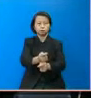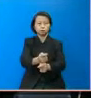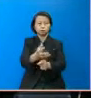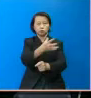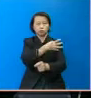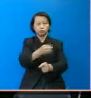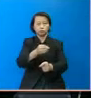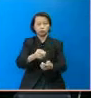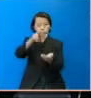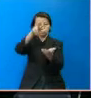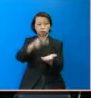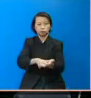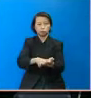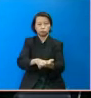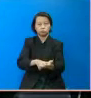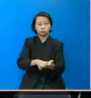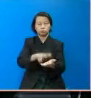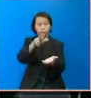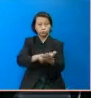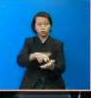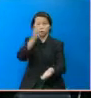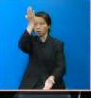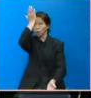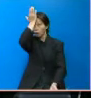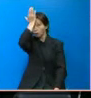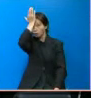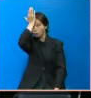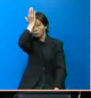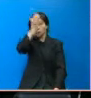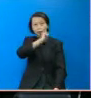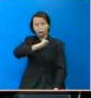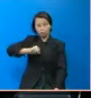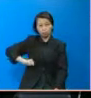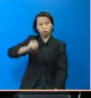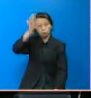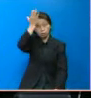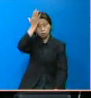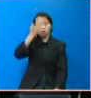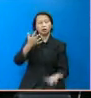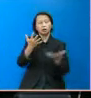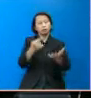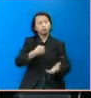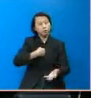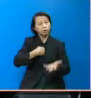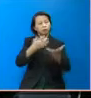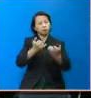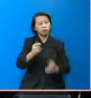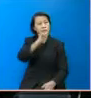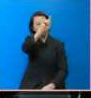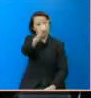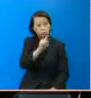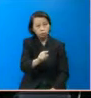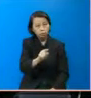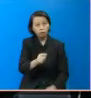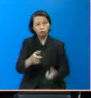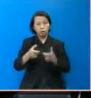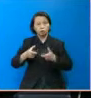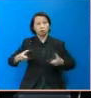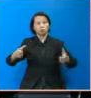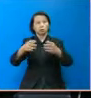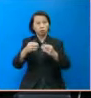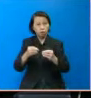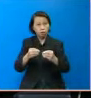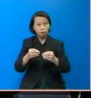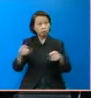dan diisytiharkan oleh Yang di-Pertuan Agong Si Pulga Beginda. Dan saya nak tanya, sama ada persidangan ini adakah